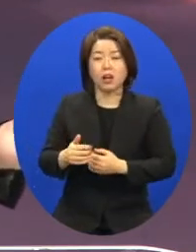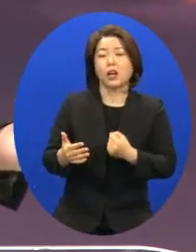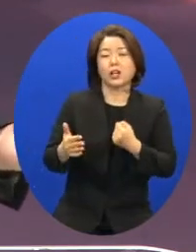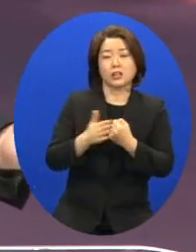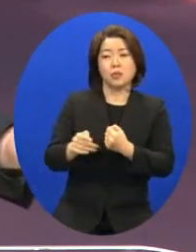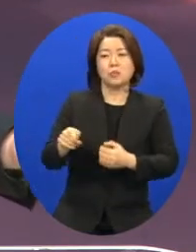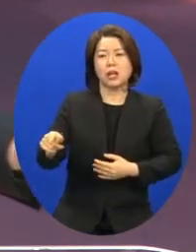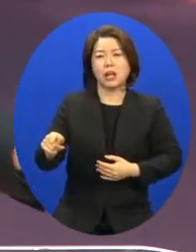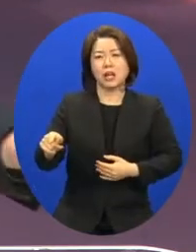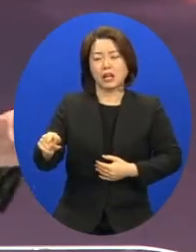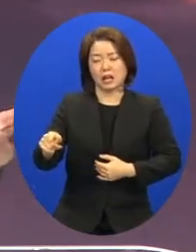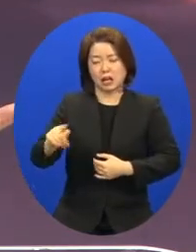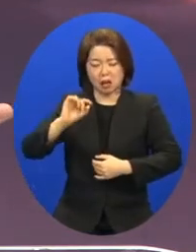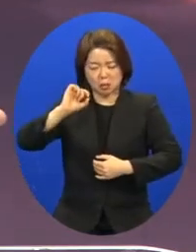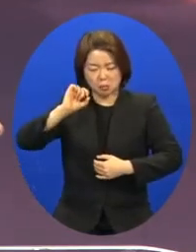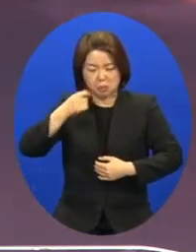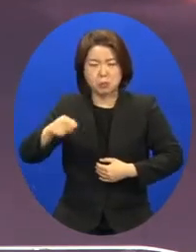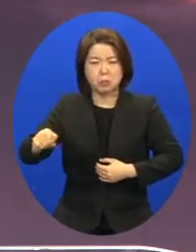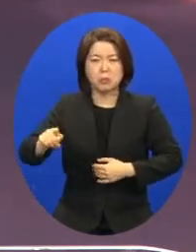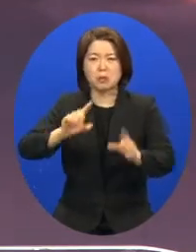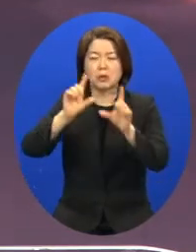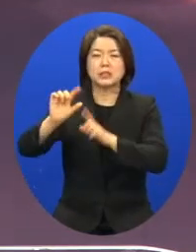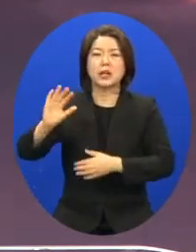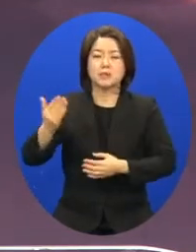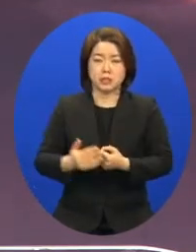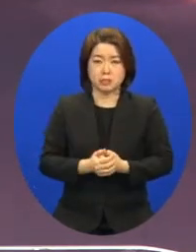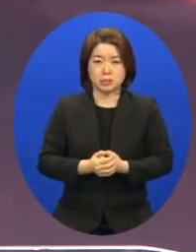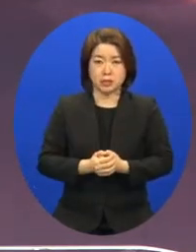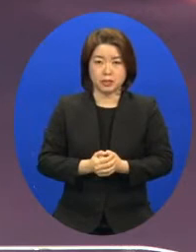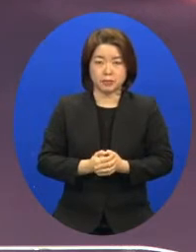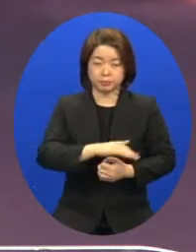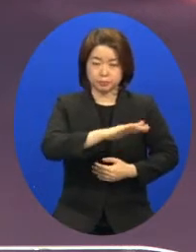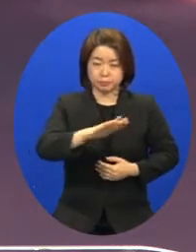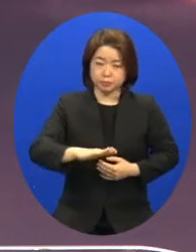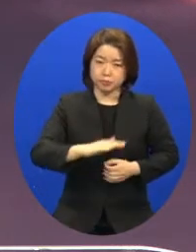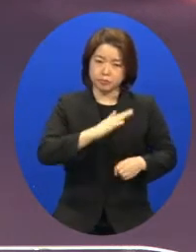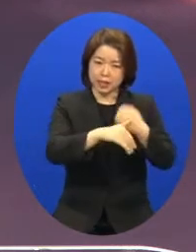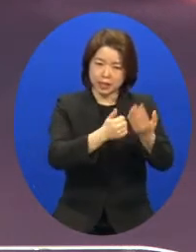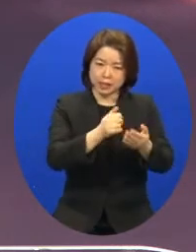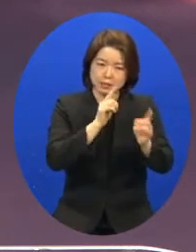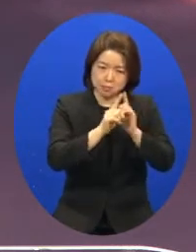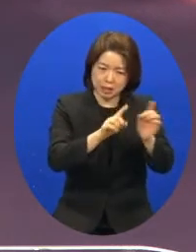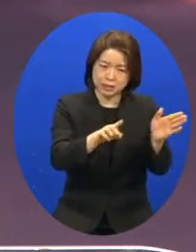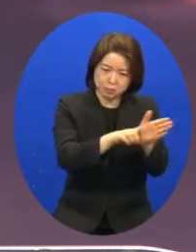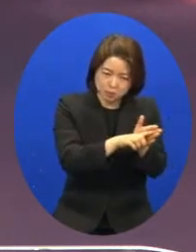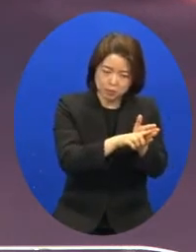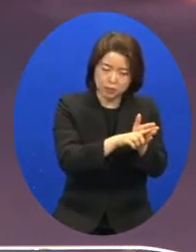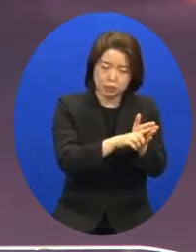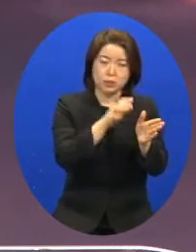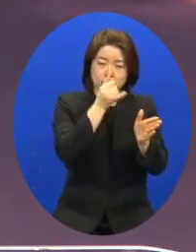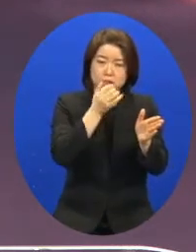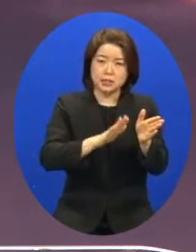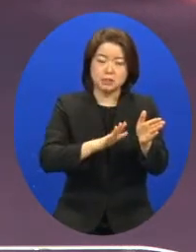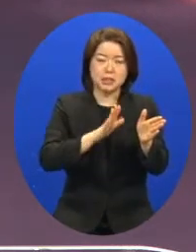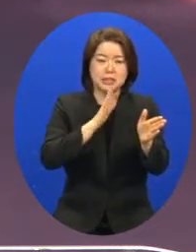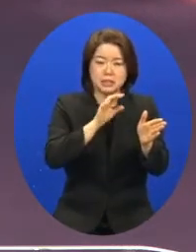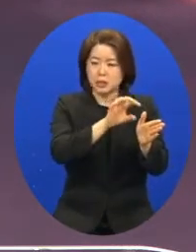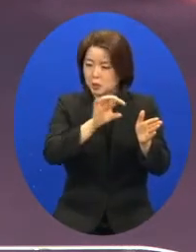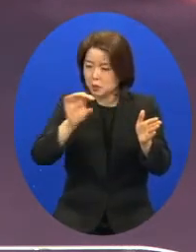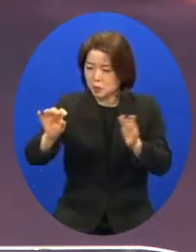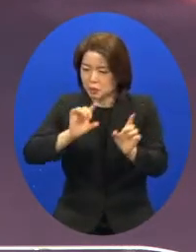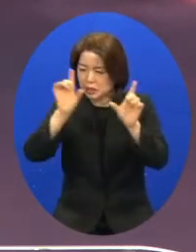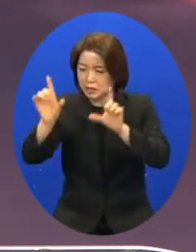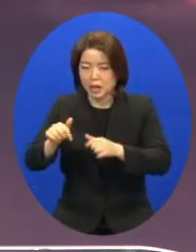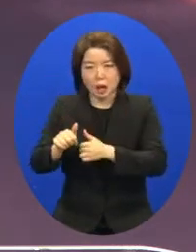것입니다. 우리가 한편으로는 하나님을 믿고 말씀을 믿지만 실제로는 그대로 사라지지 않는 것을